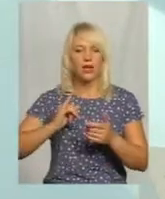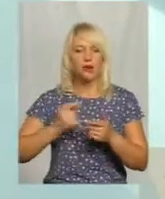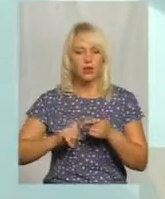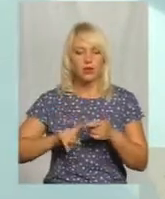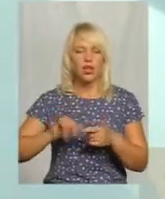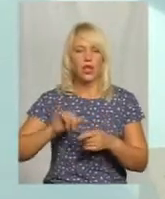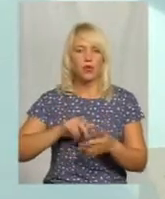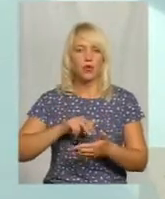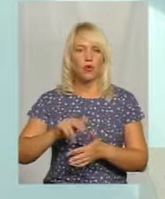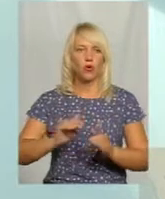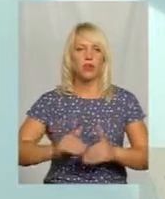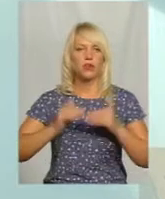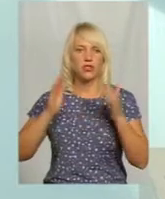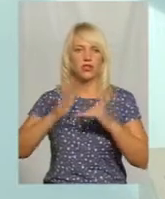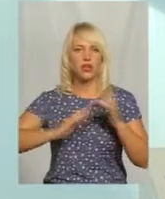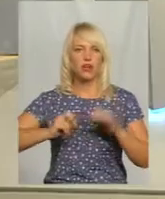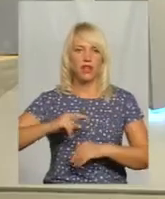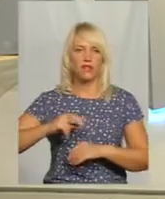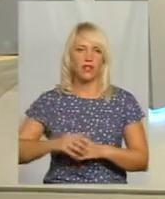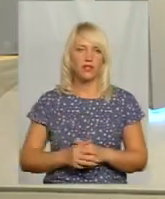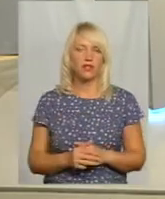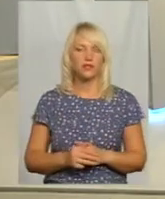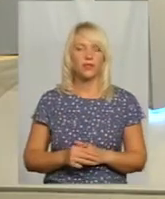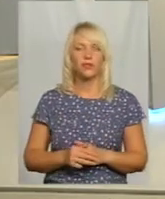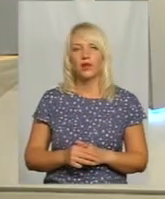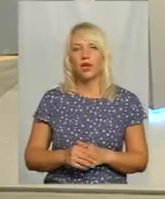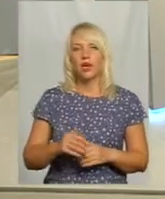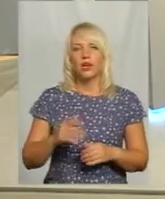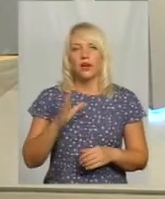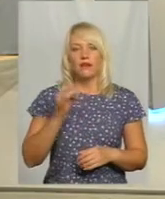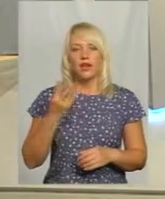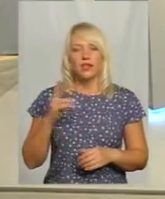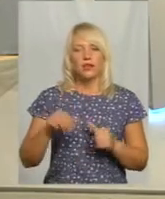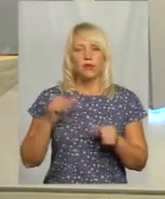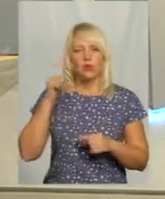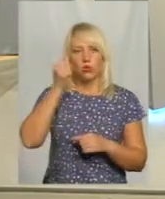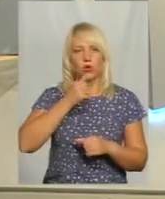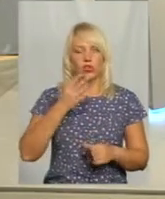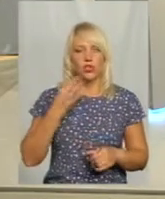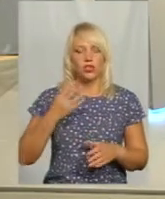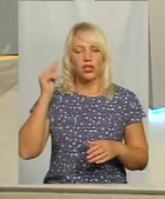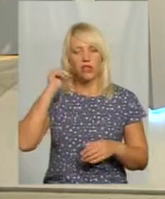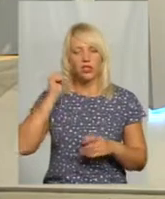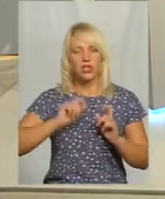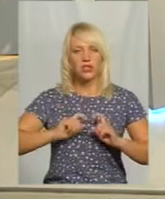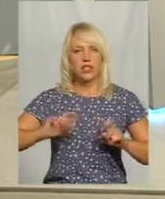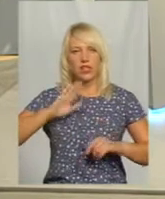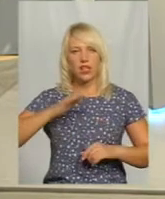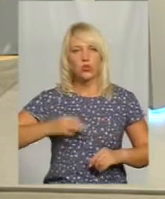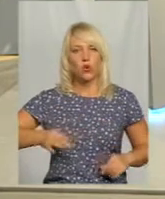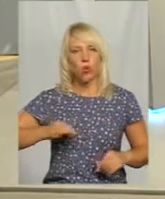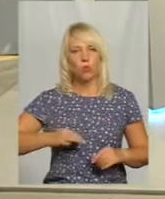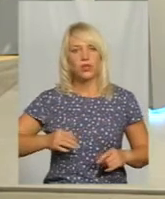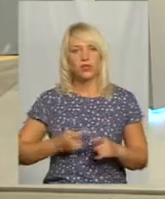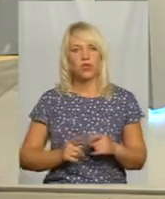звичайно, підвищені кваліфікації. Угу. От з вересня минулого року 4 навчальних заклади нашої області,